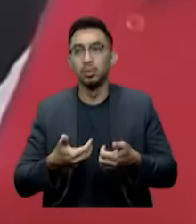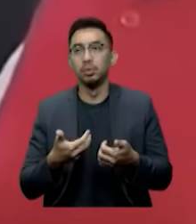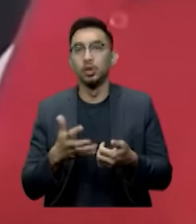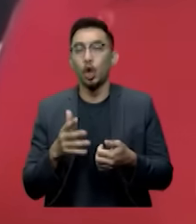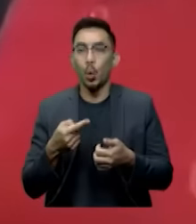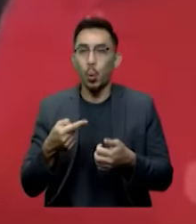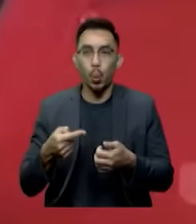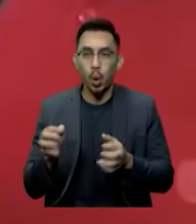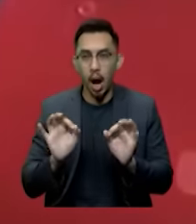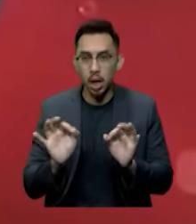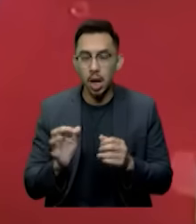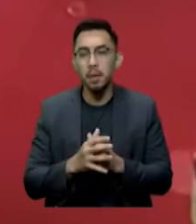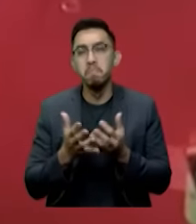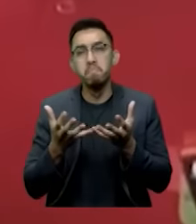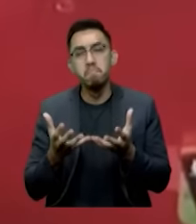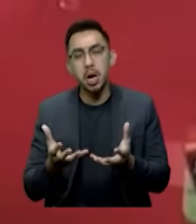Beratnya